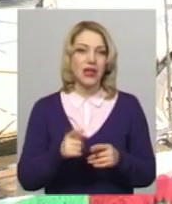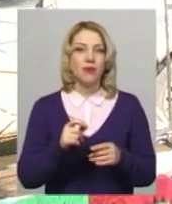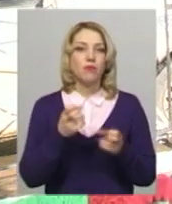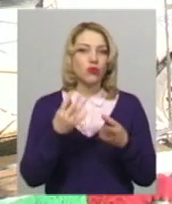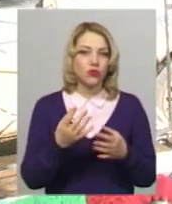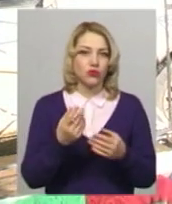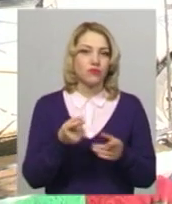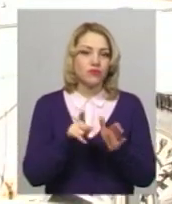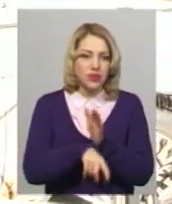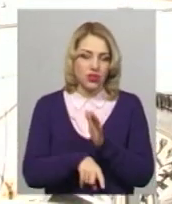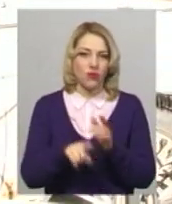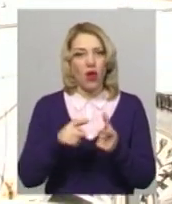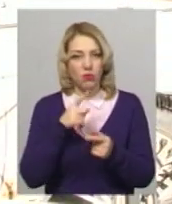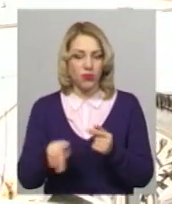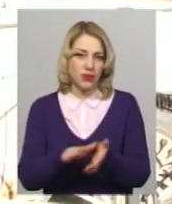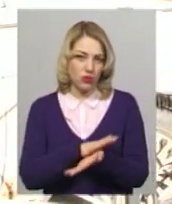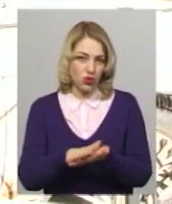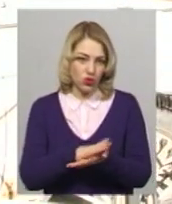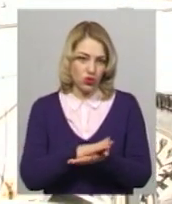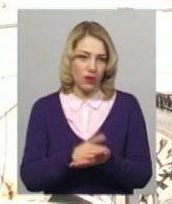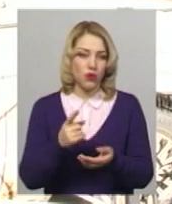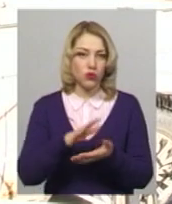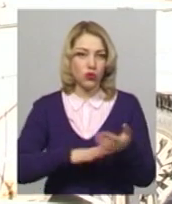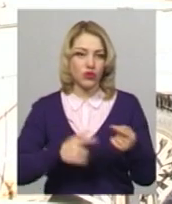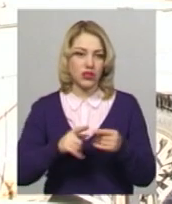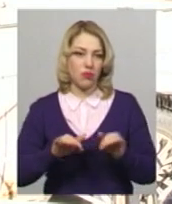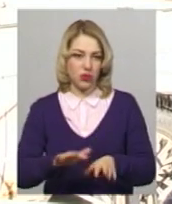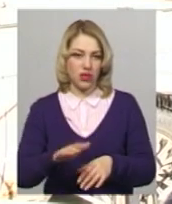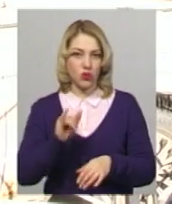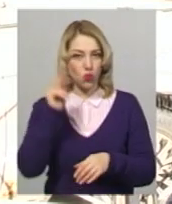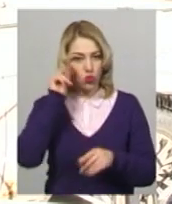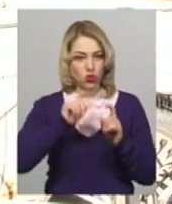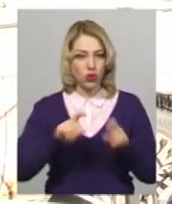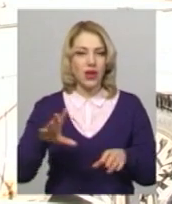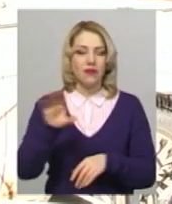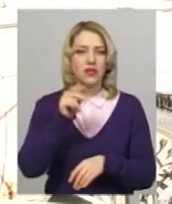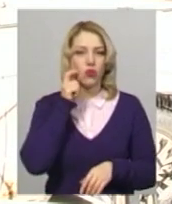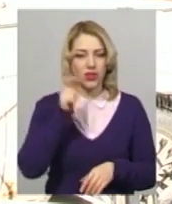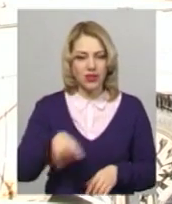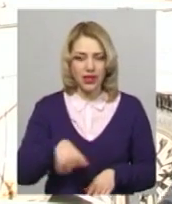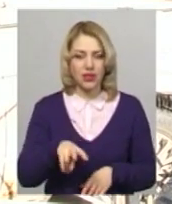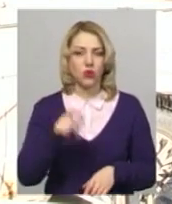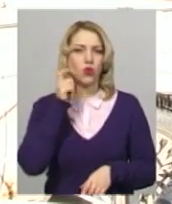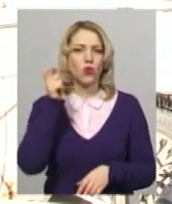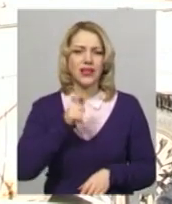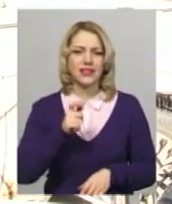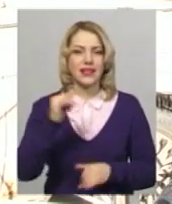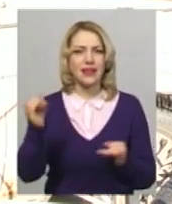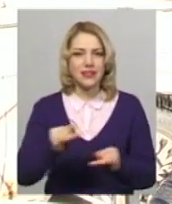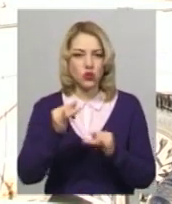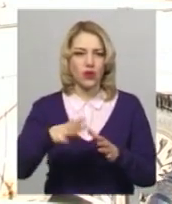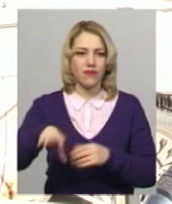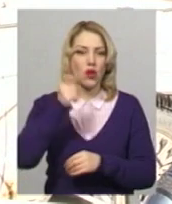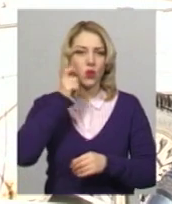ціну або навіть безкоштовно продовжувати цей процес у школі, тому що вся українська література і вся українська історія і вся українська